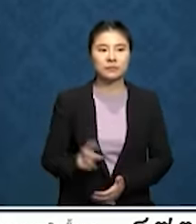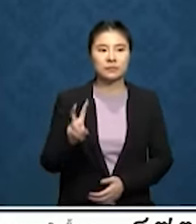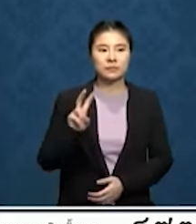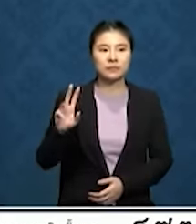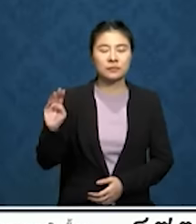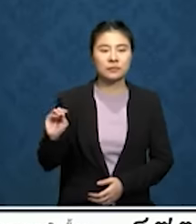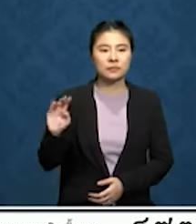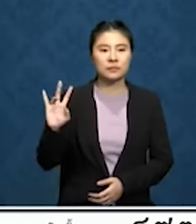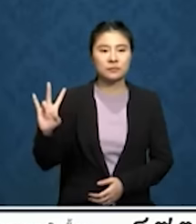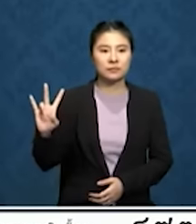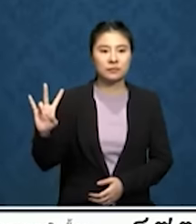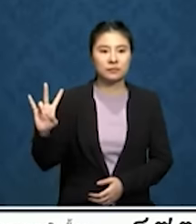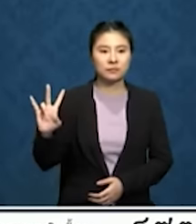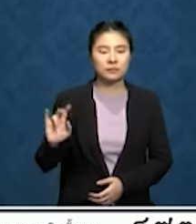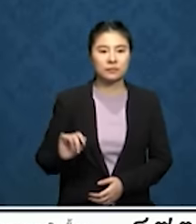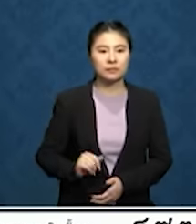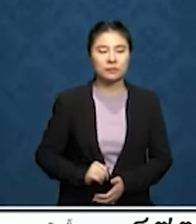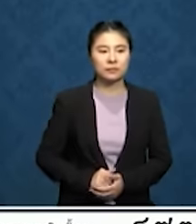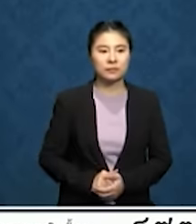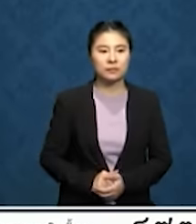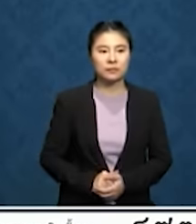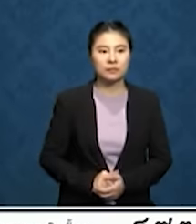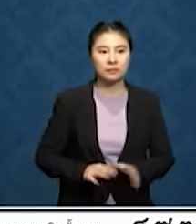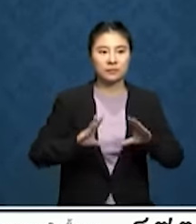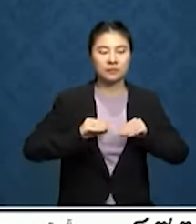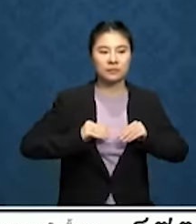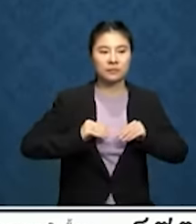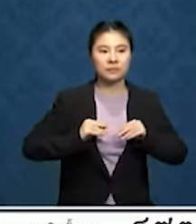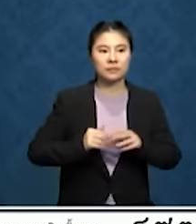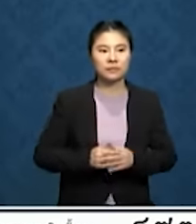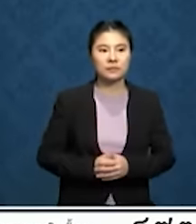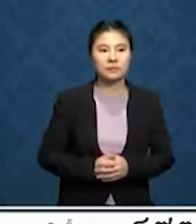247นายพานุวัฒน์สะสมทรัพย ์เห็นชอบครับ